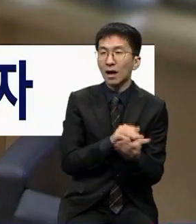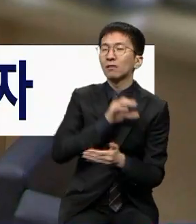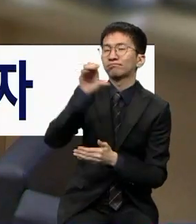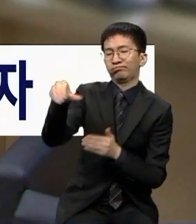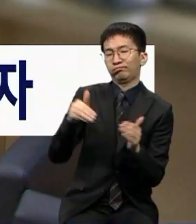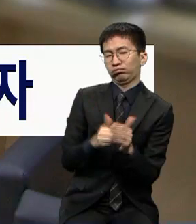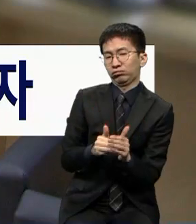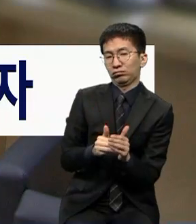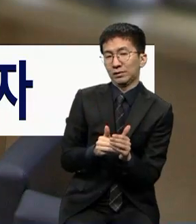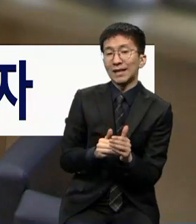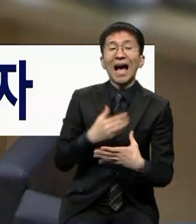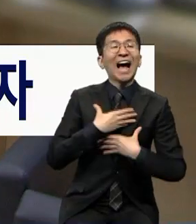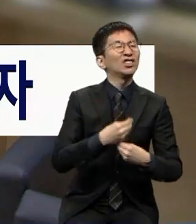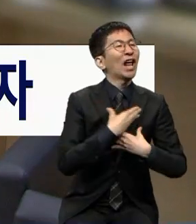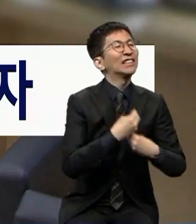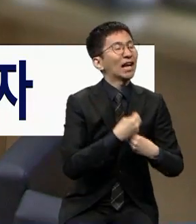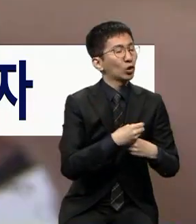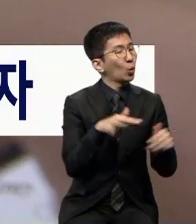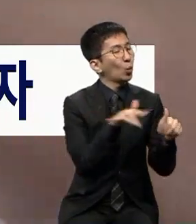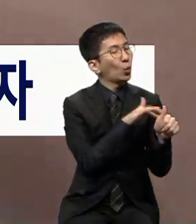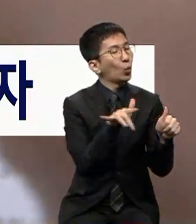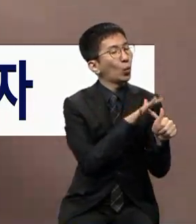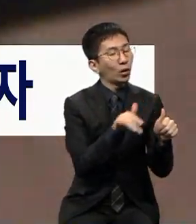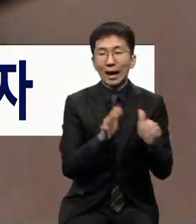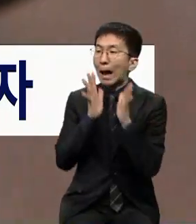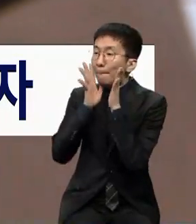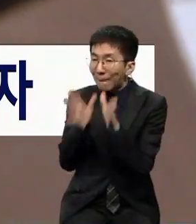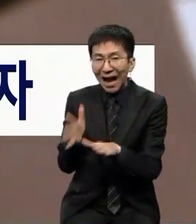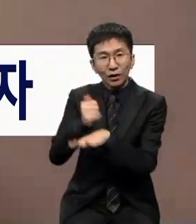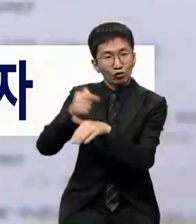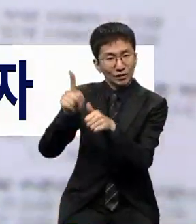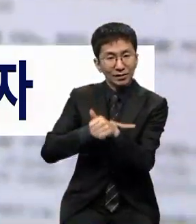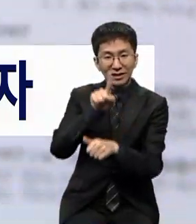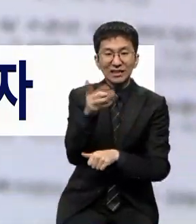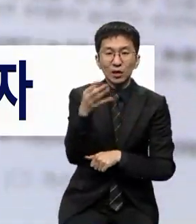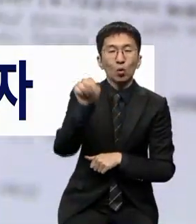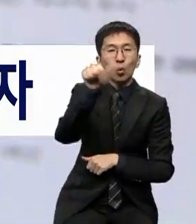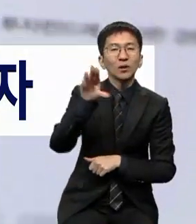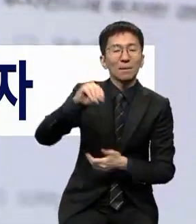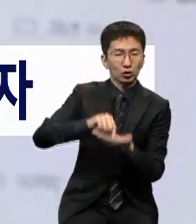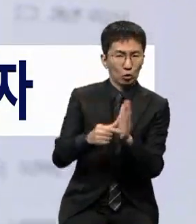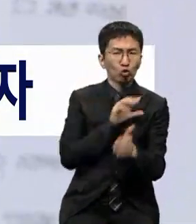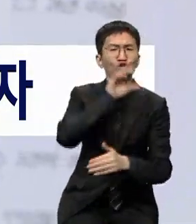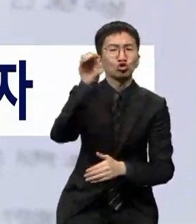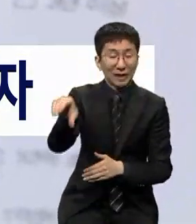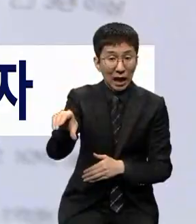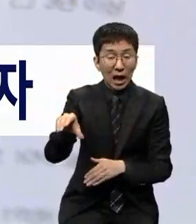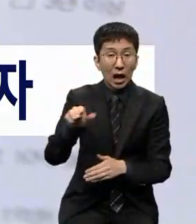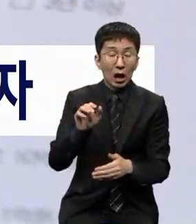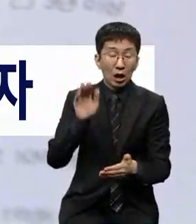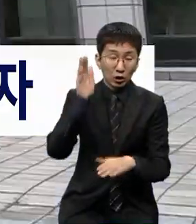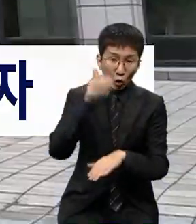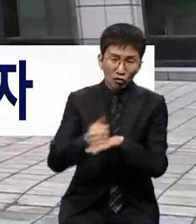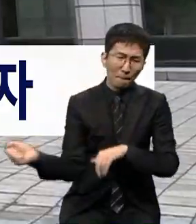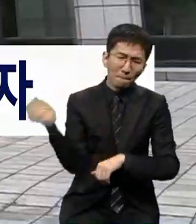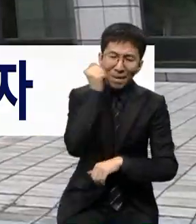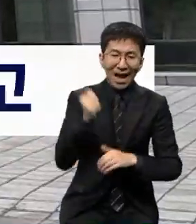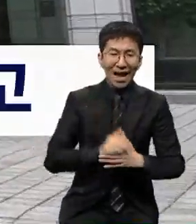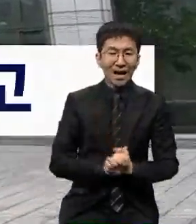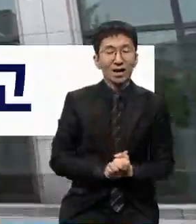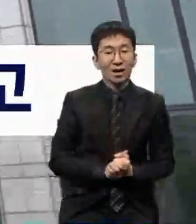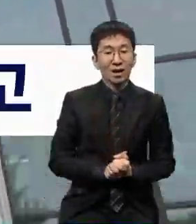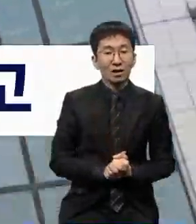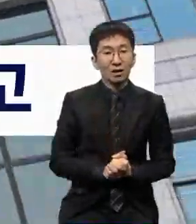펀드였는데도 안전한 상품이라는 증권사 측 설명만 믿고 1억 5천만 원을 투자했다가 대부분을 잃었습니다.